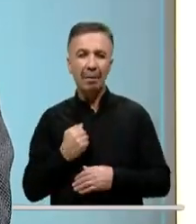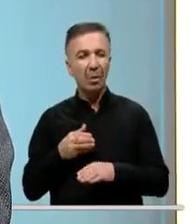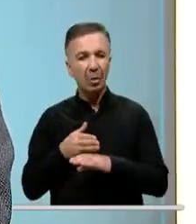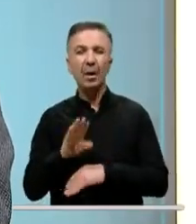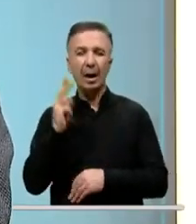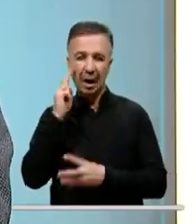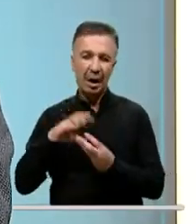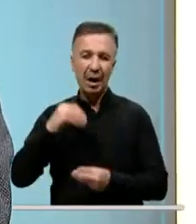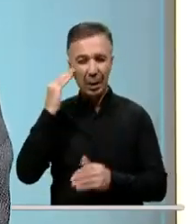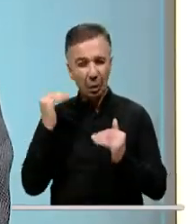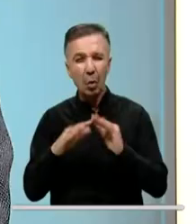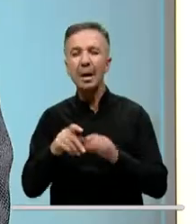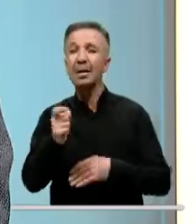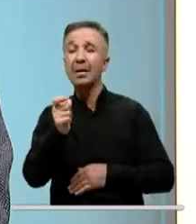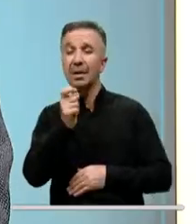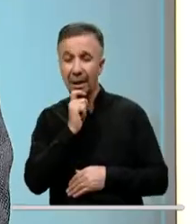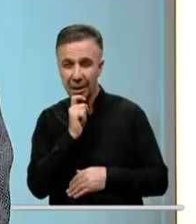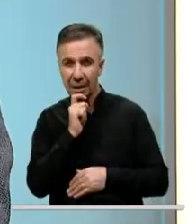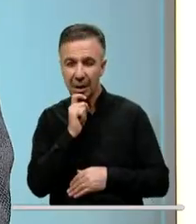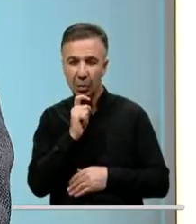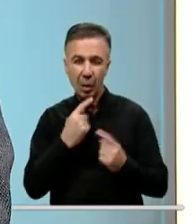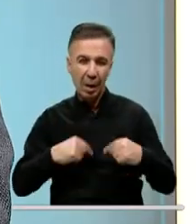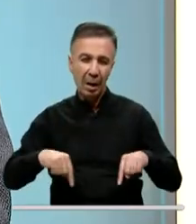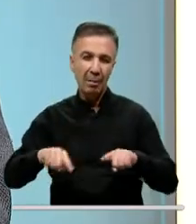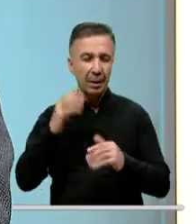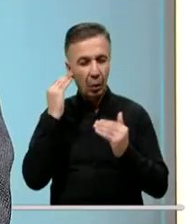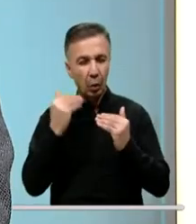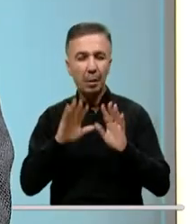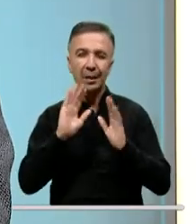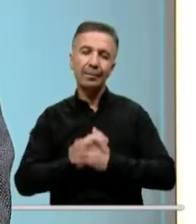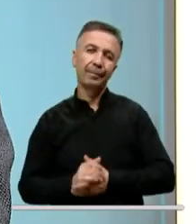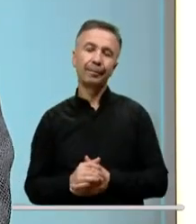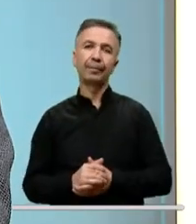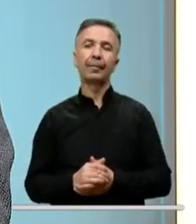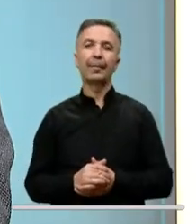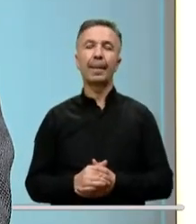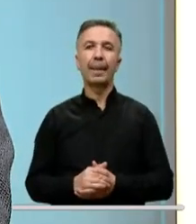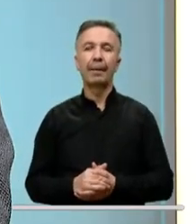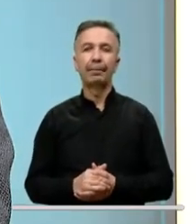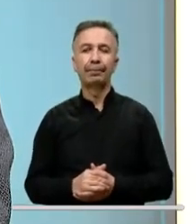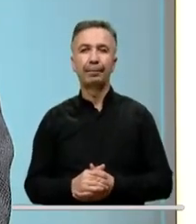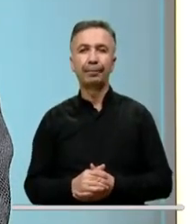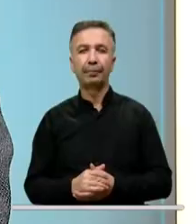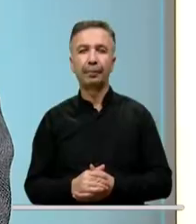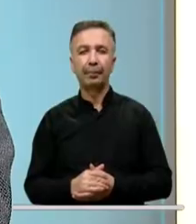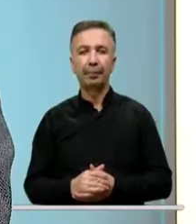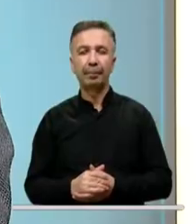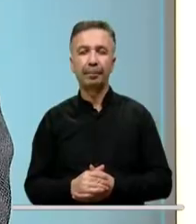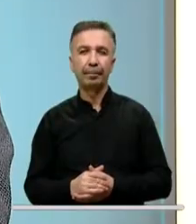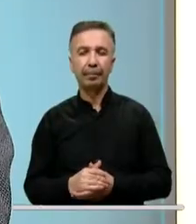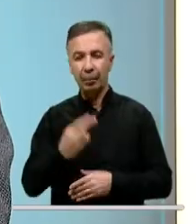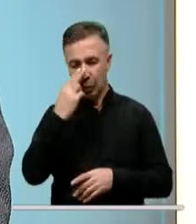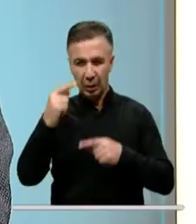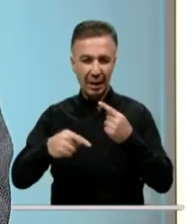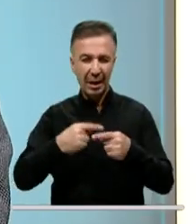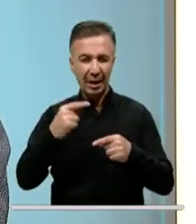değildir. Yanlıştır. Bu bize uygun bir örf değildir. Bunu örfleştirmeyelim. Eyvallah. Gelenek